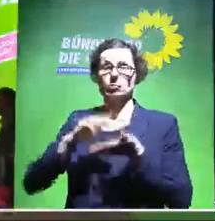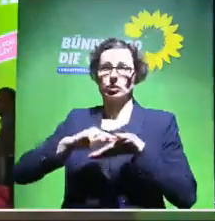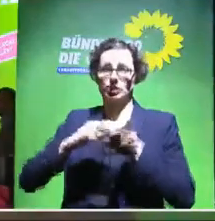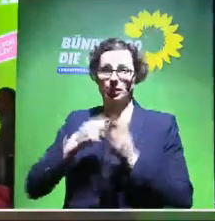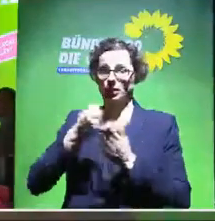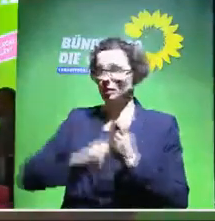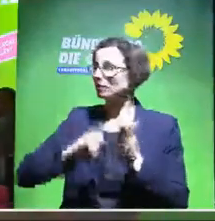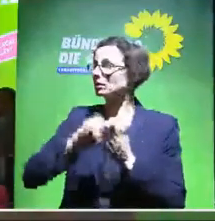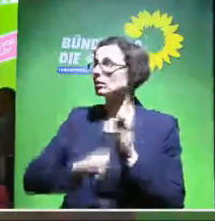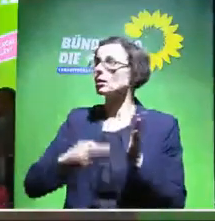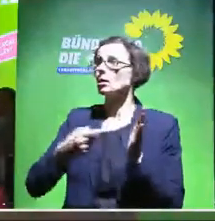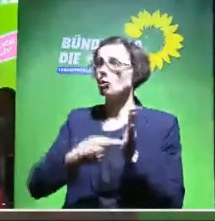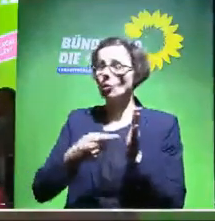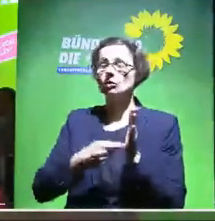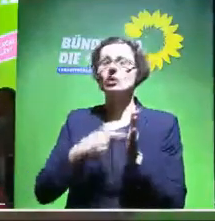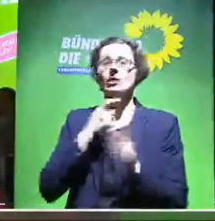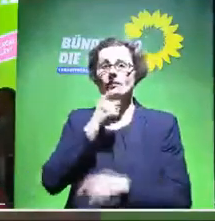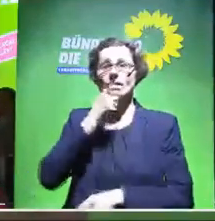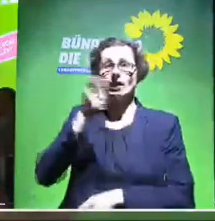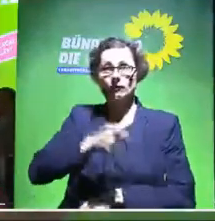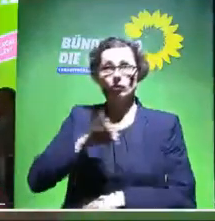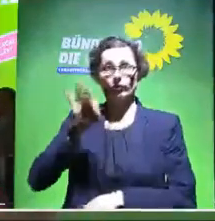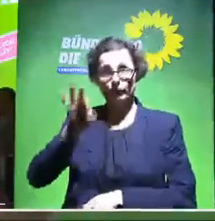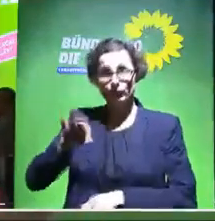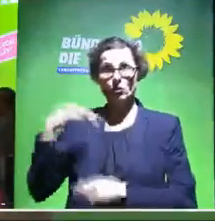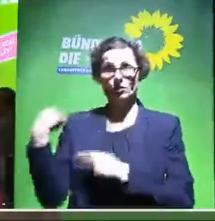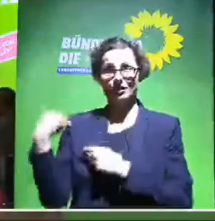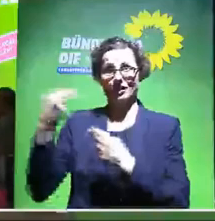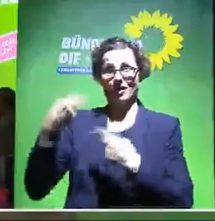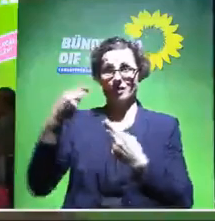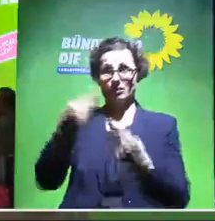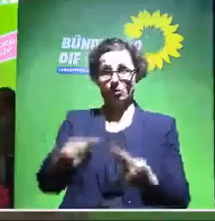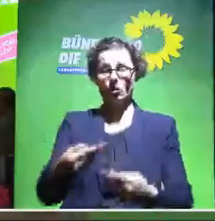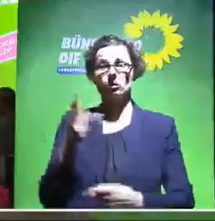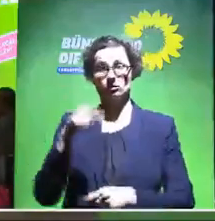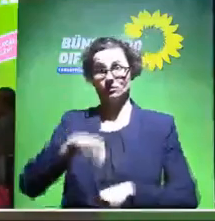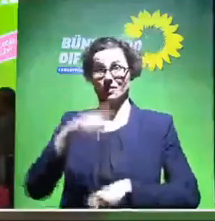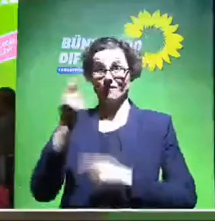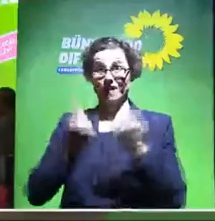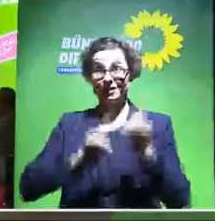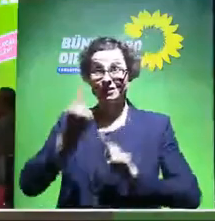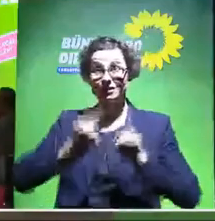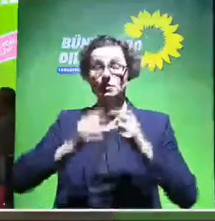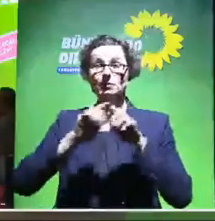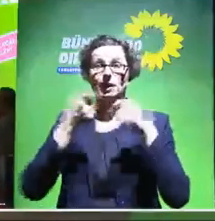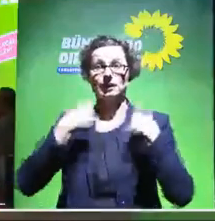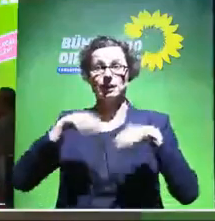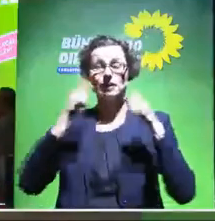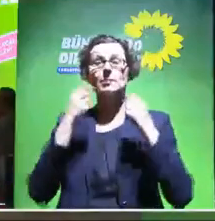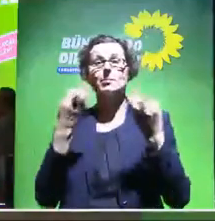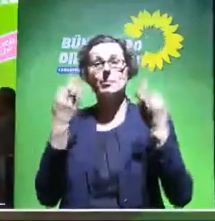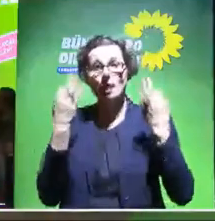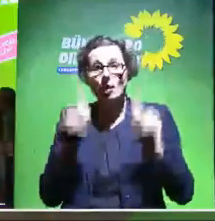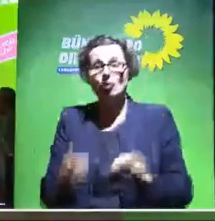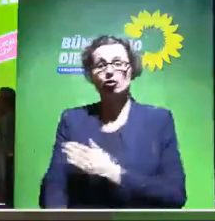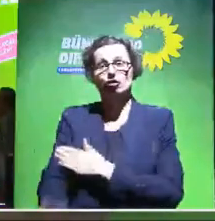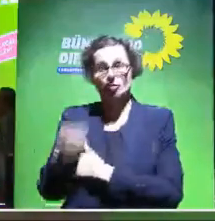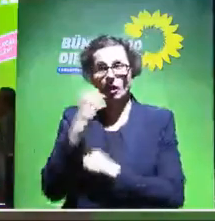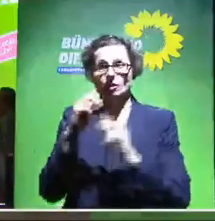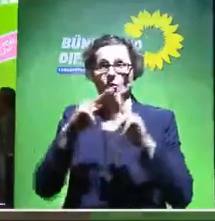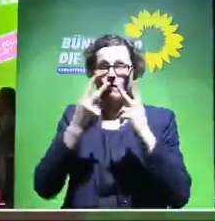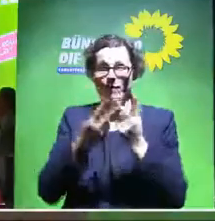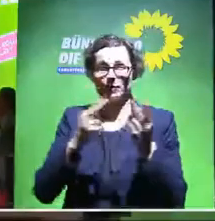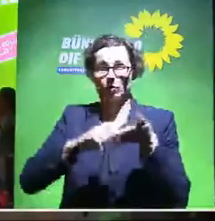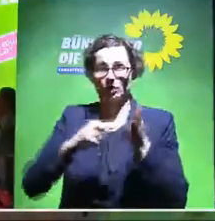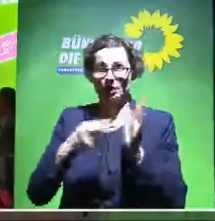wir eine Verantwortung für kommende Generationen haben. Und gerade im wachsenden Berlin ist starke Umweltpolitik wichtiger denn je.